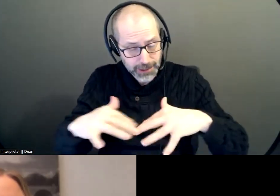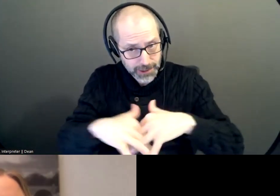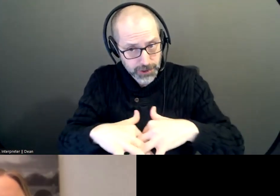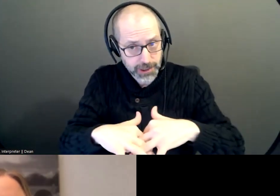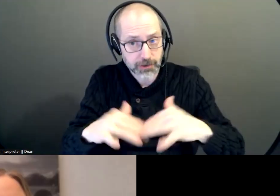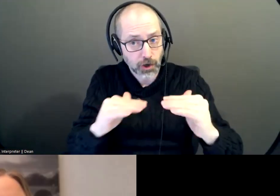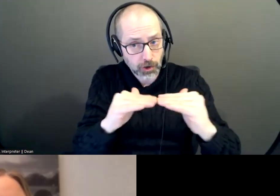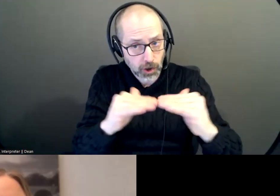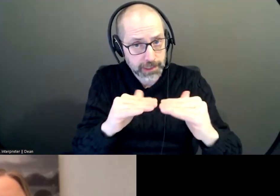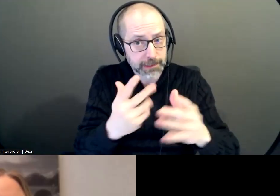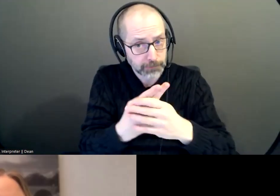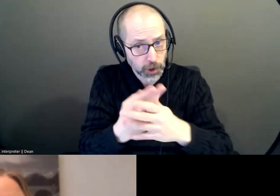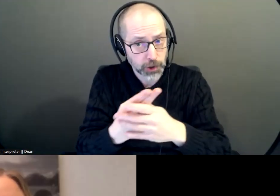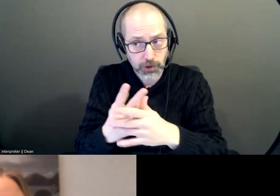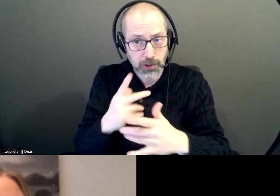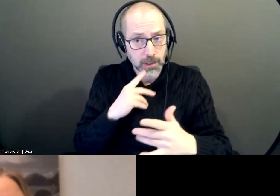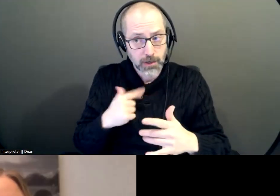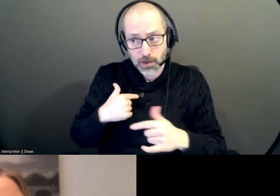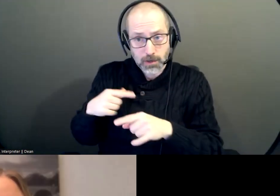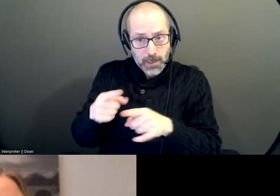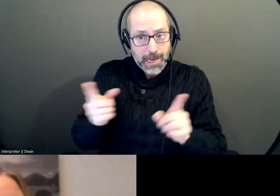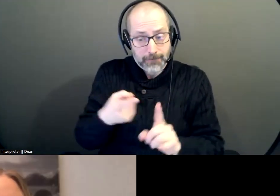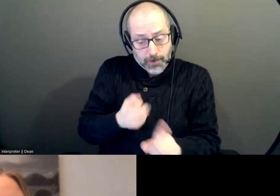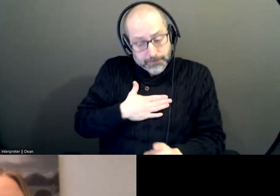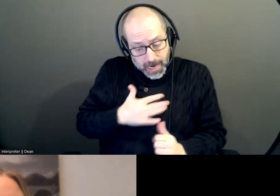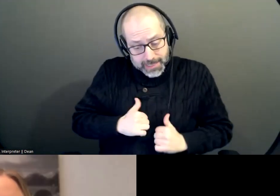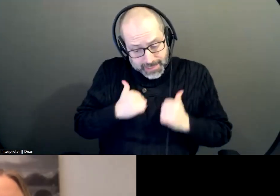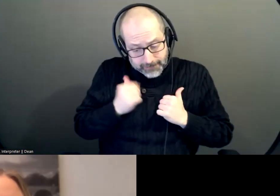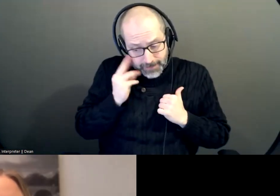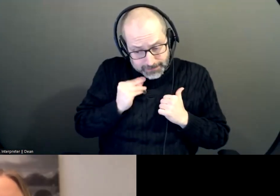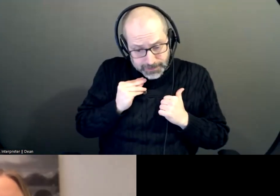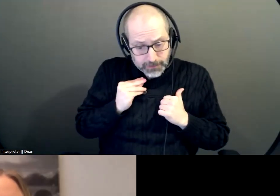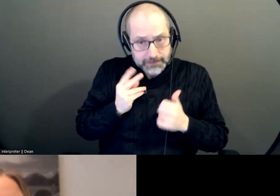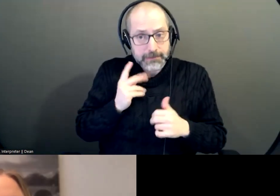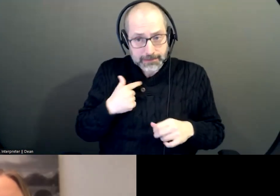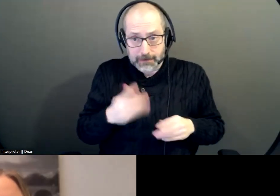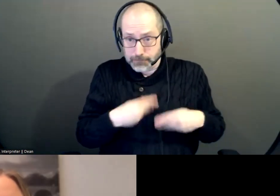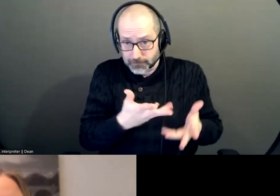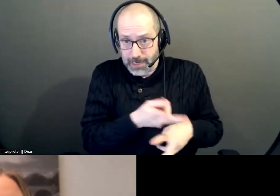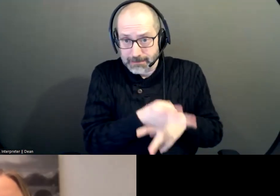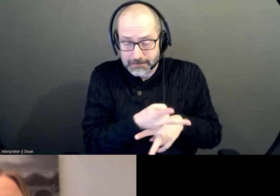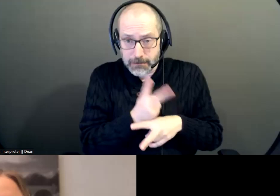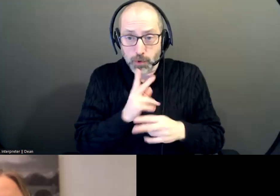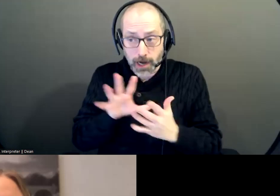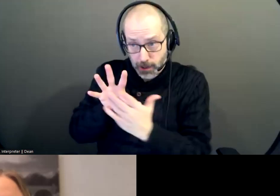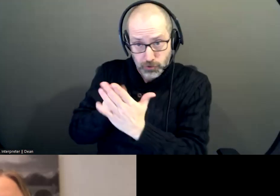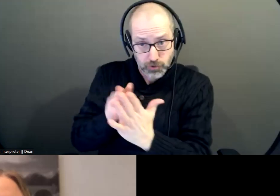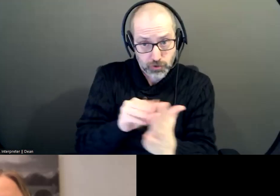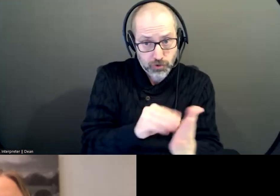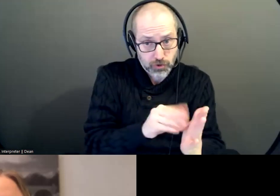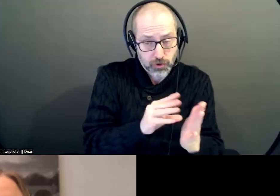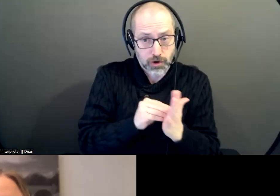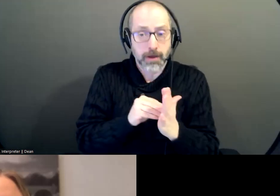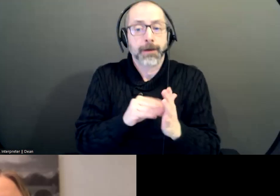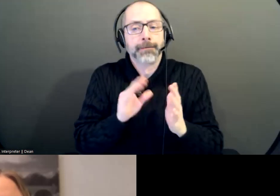partners autochtones et partenaires is and my own life et sort of dans as ma propre a vie carer moi-même en tant que is the soignante